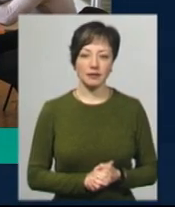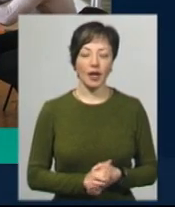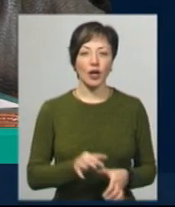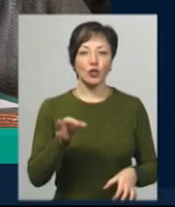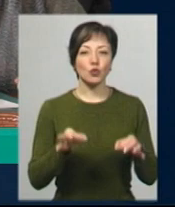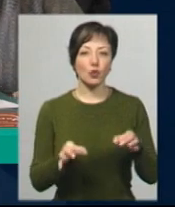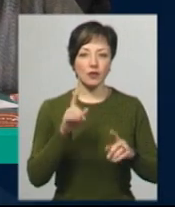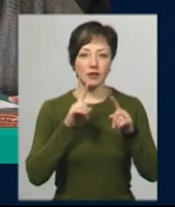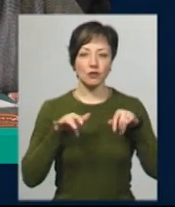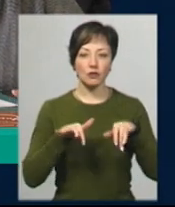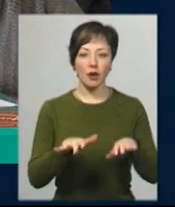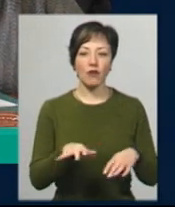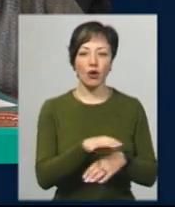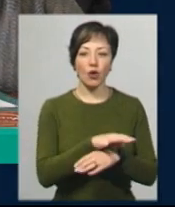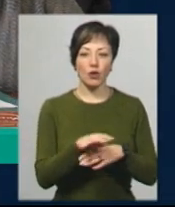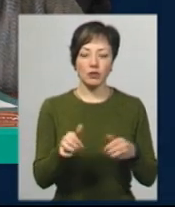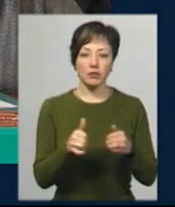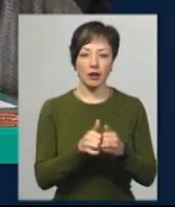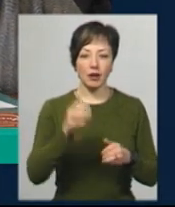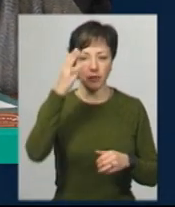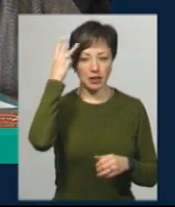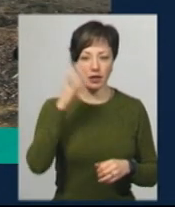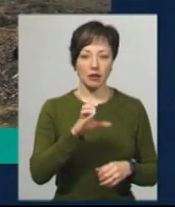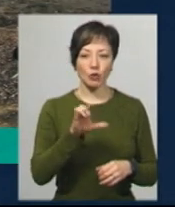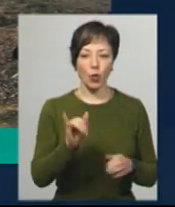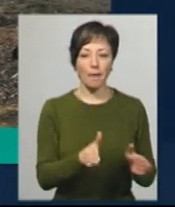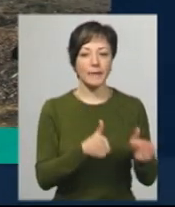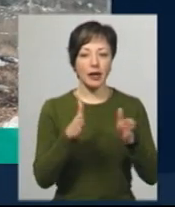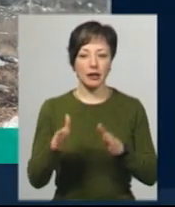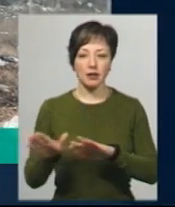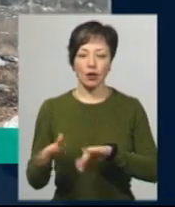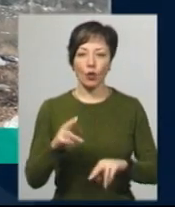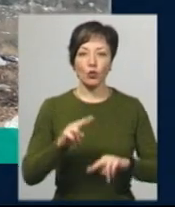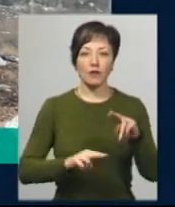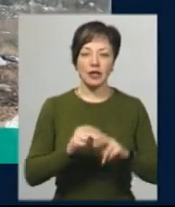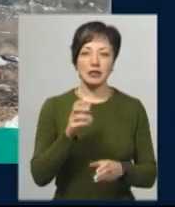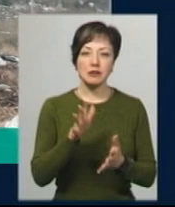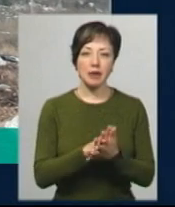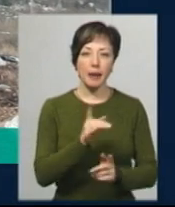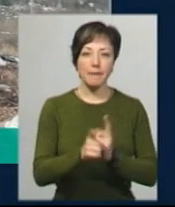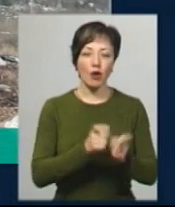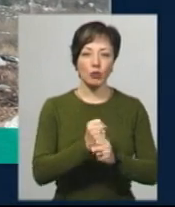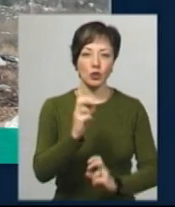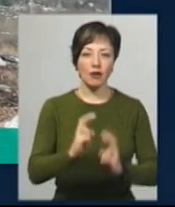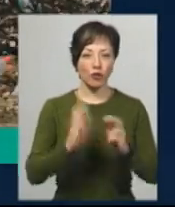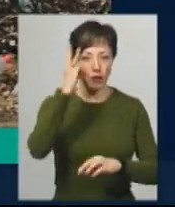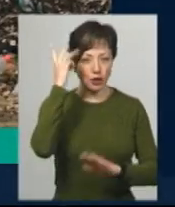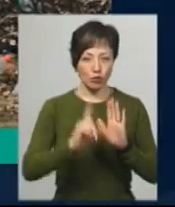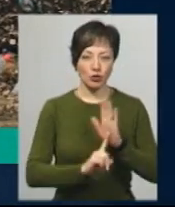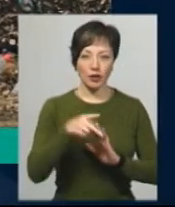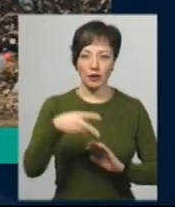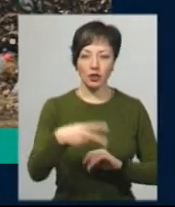Судове засідання у справі розстрілу під стінами Хмельницької СБУ перенесли. Будівництво сміттєпереробного заводу в обласному центрі розпочнуть